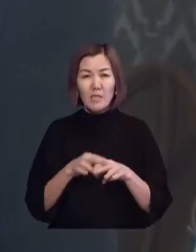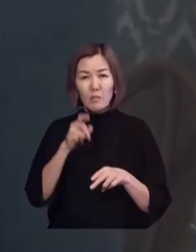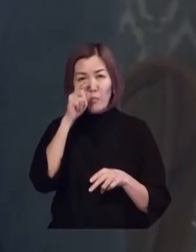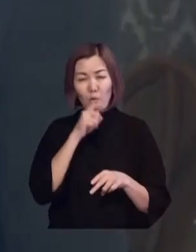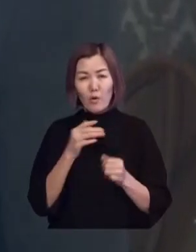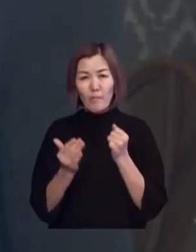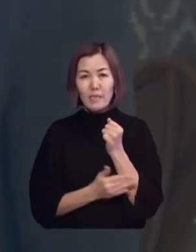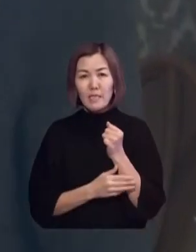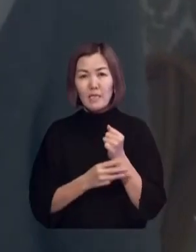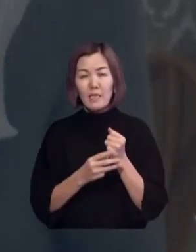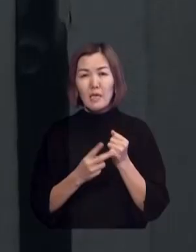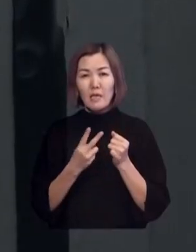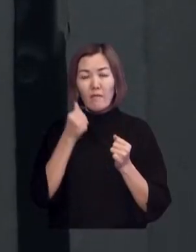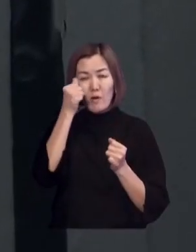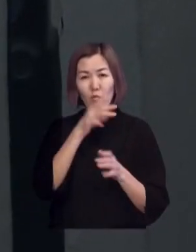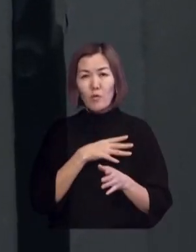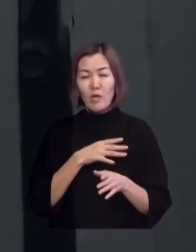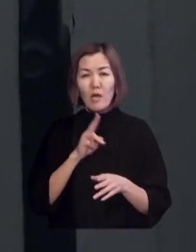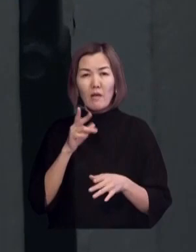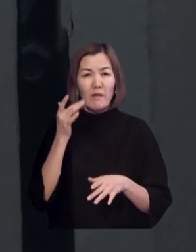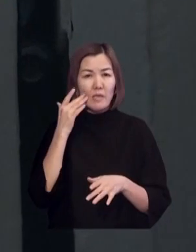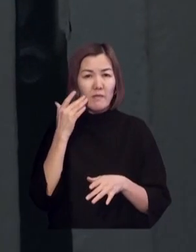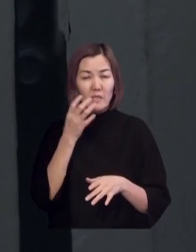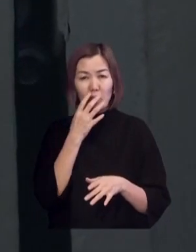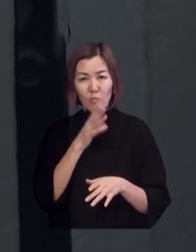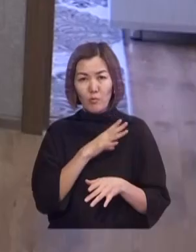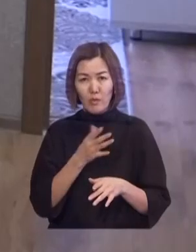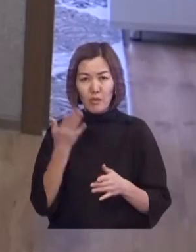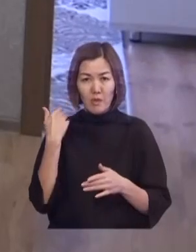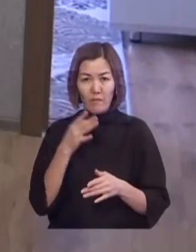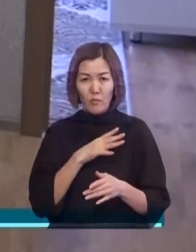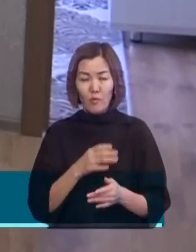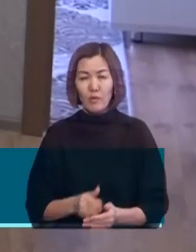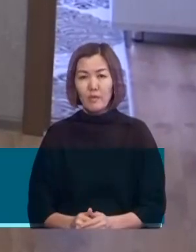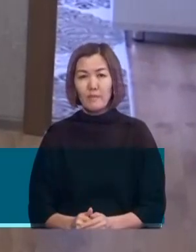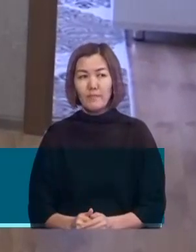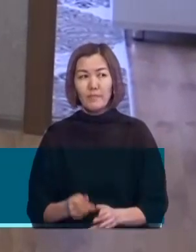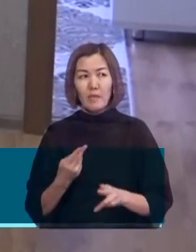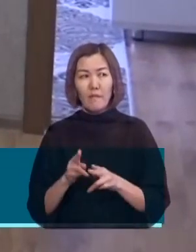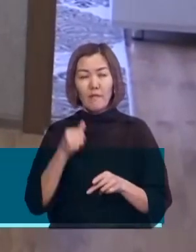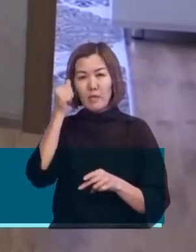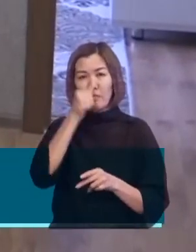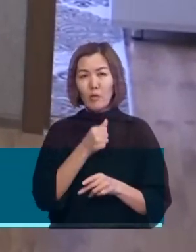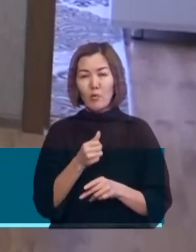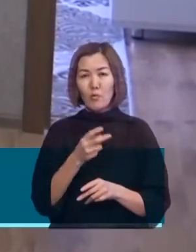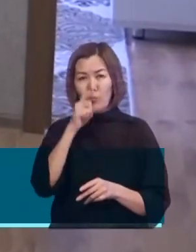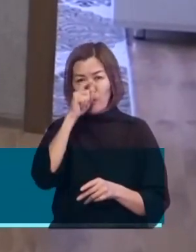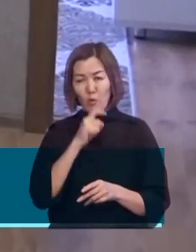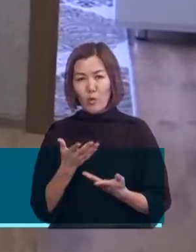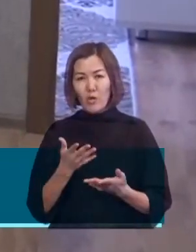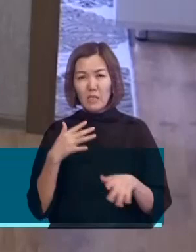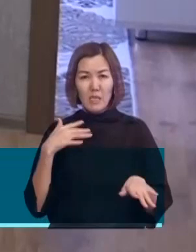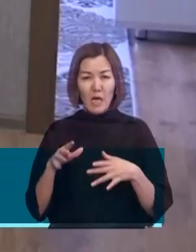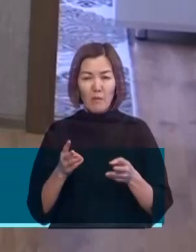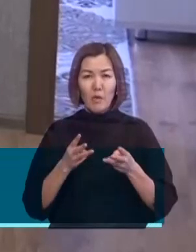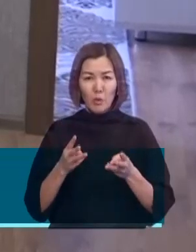только в последние пару лет. До этого в их квартирах было намного теплее. Утром очень холодно, в этом году вообще плохо топят.